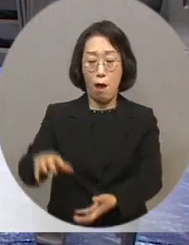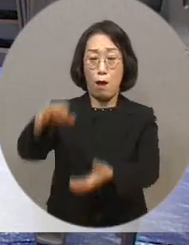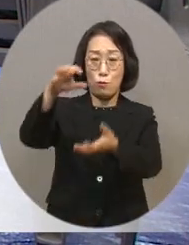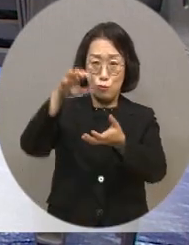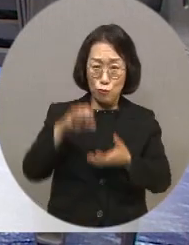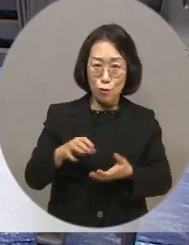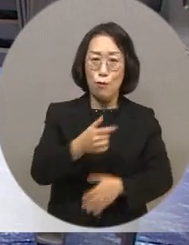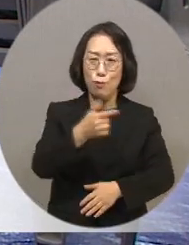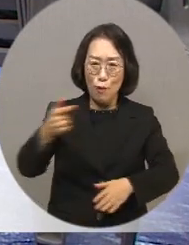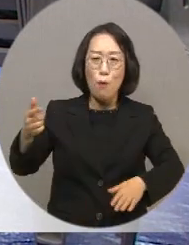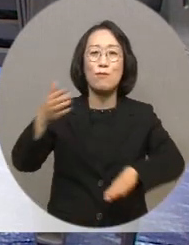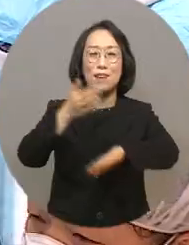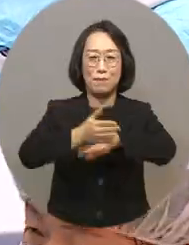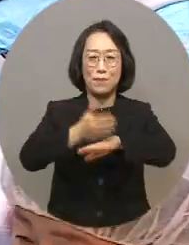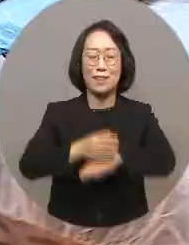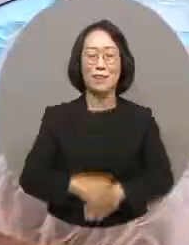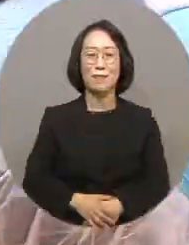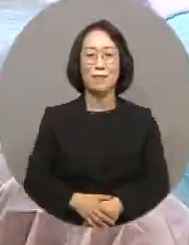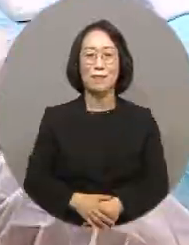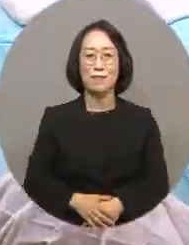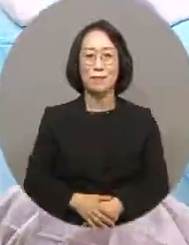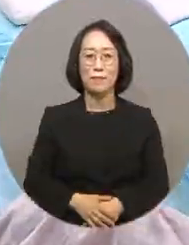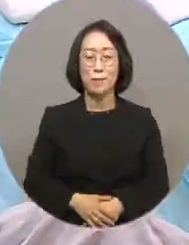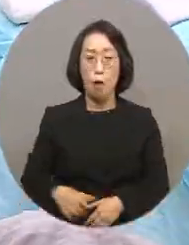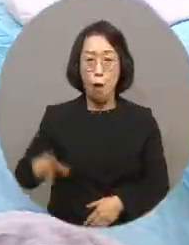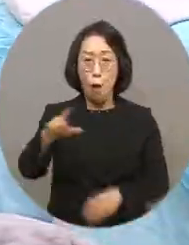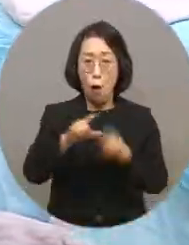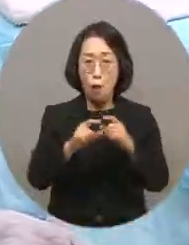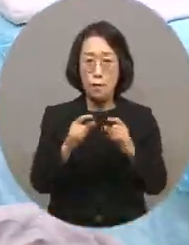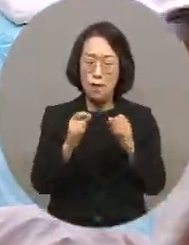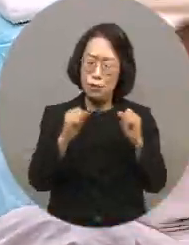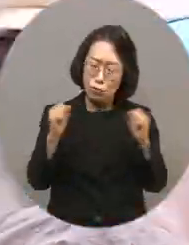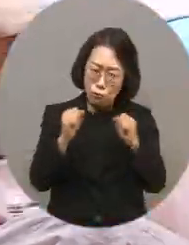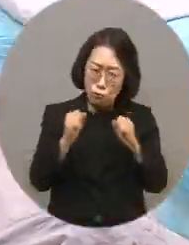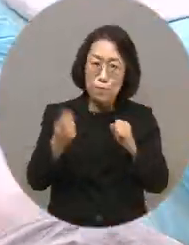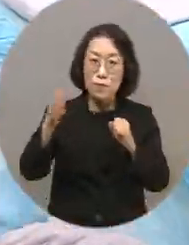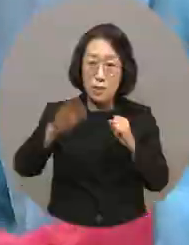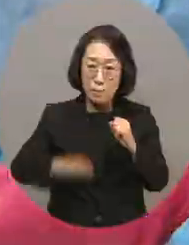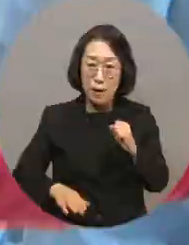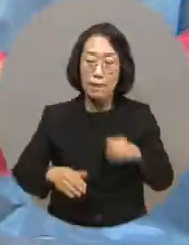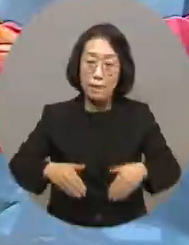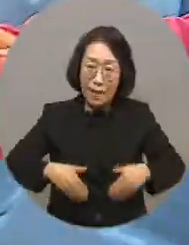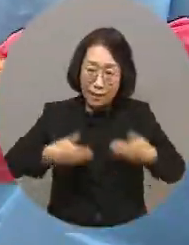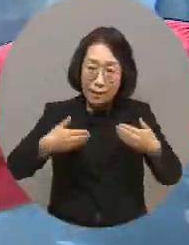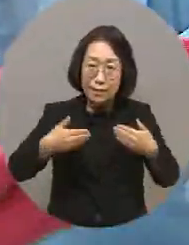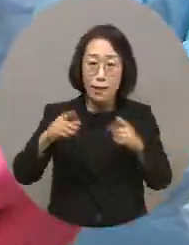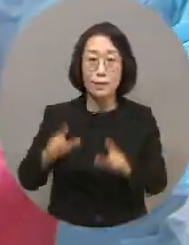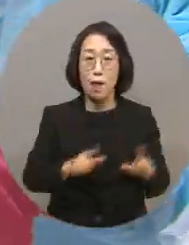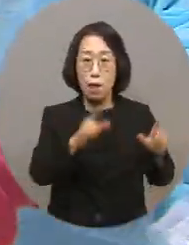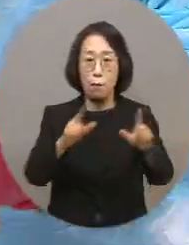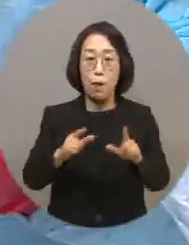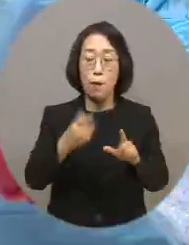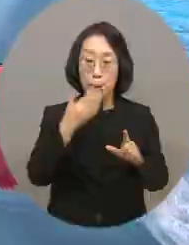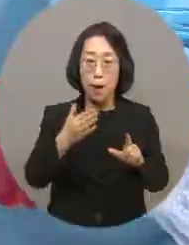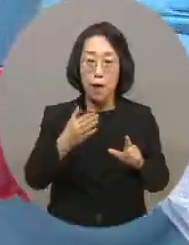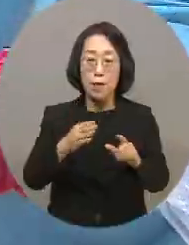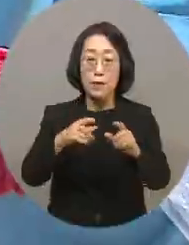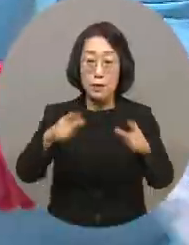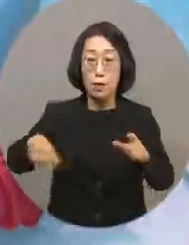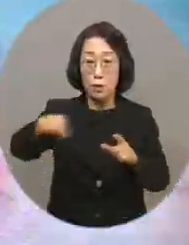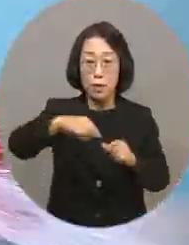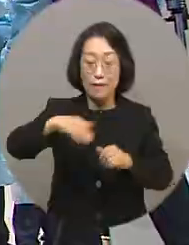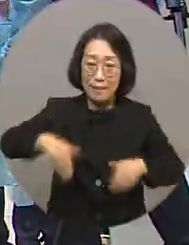주셔서 감사하다고 말씀드리고 싶어요. 아울러 찬바람에도 따뜻한 겨울을 보낼 수 있도록 지역사회에 온정을